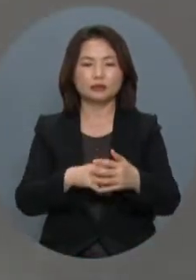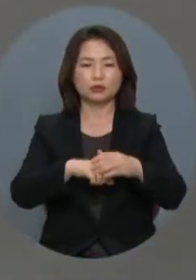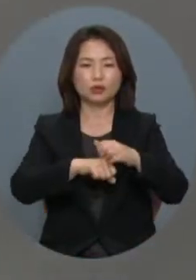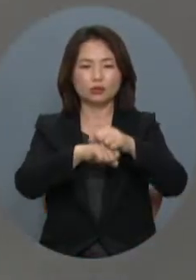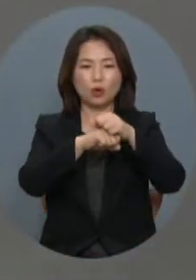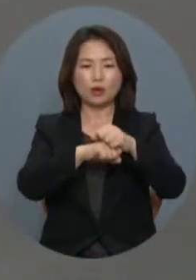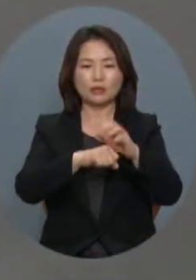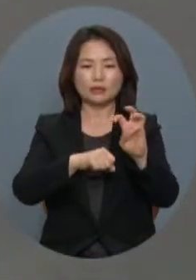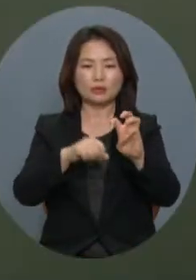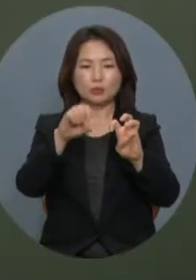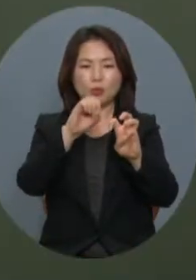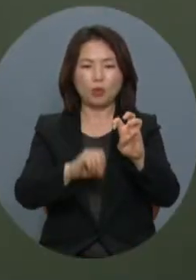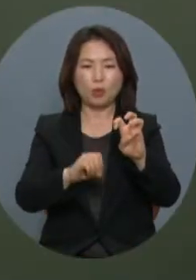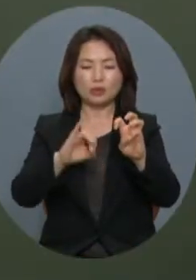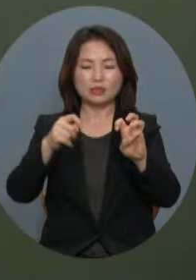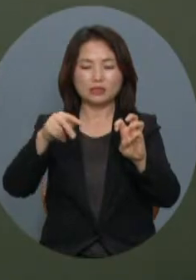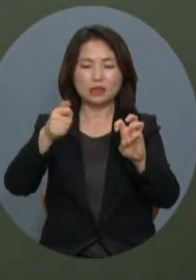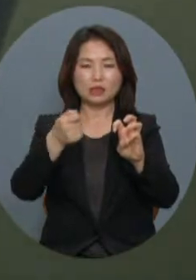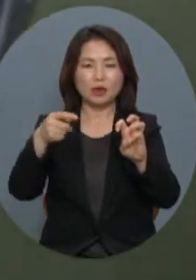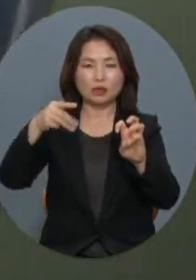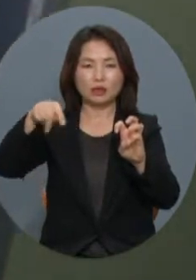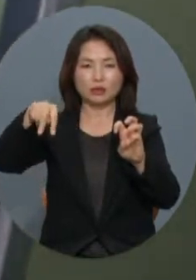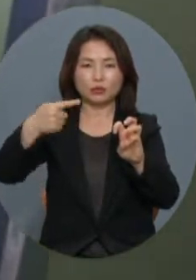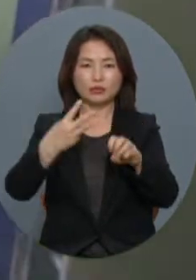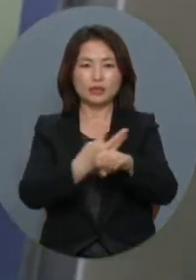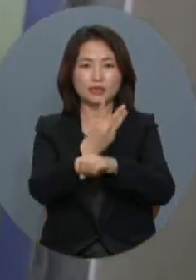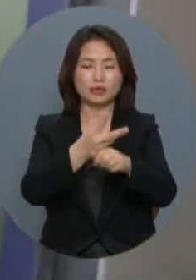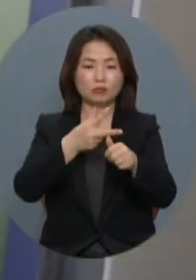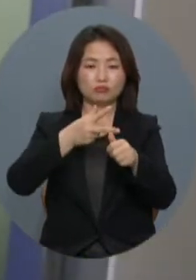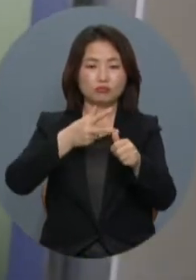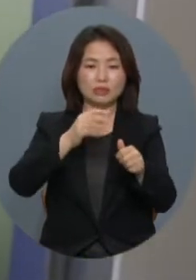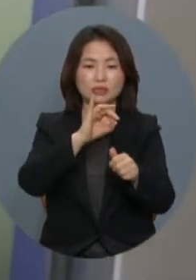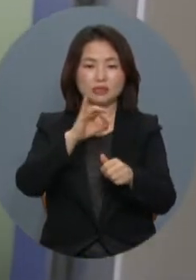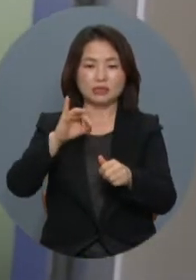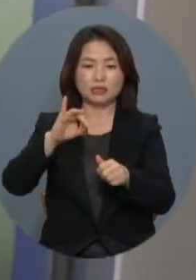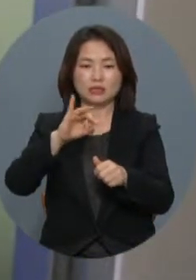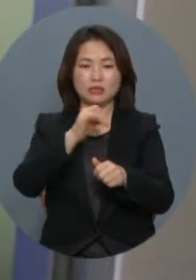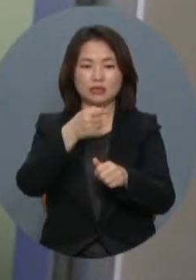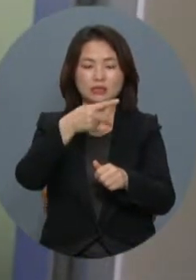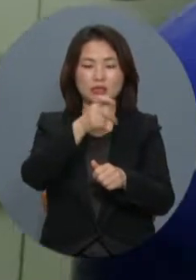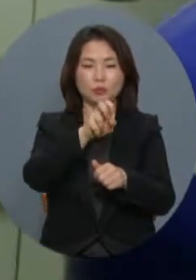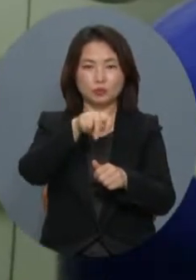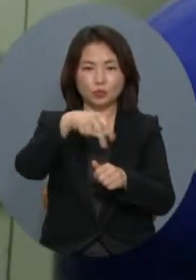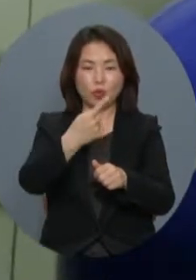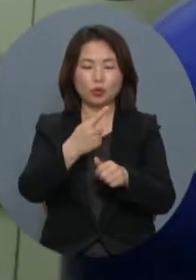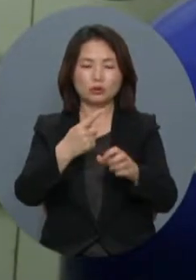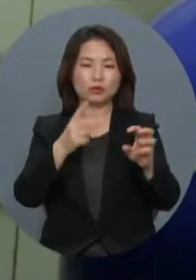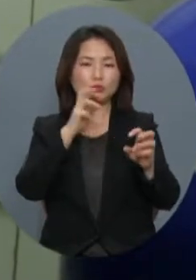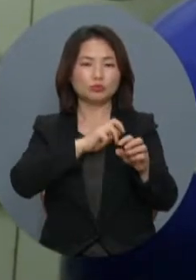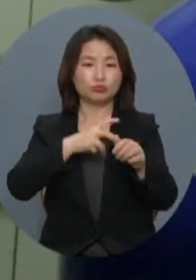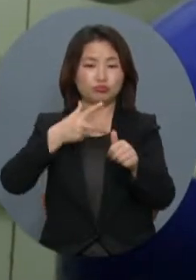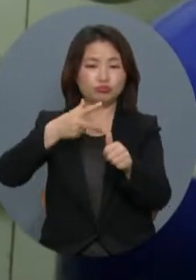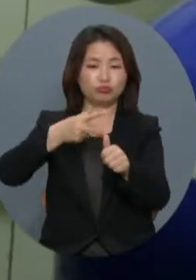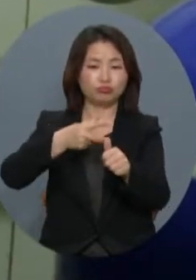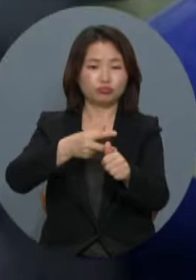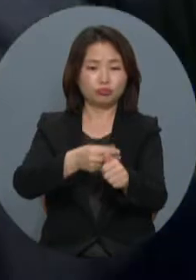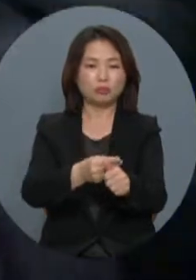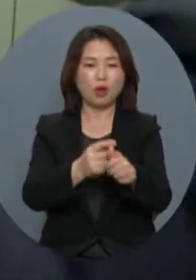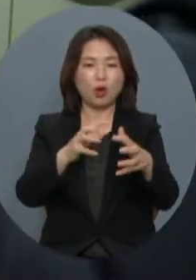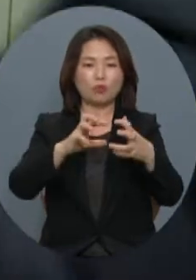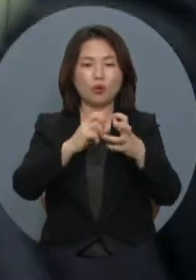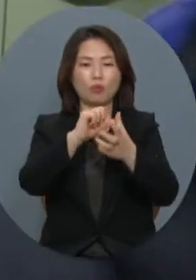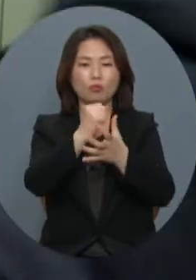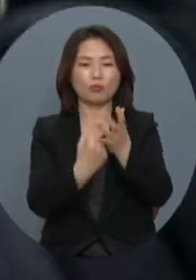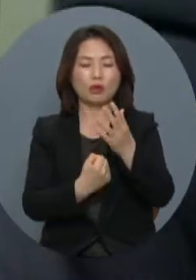저장고에 30% 농도의 이산화탄소를 3시간, 이산화염소를 30분간 주입하면 물러짐과